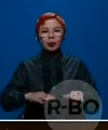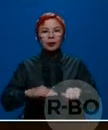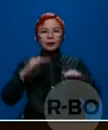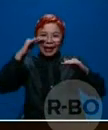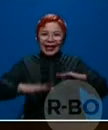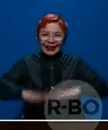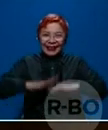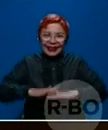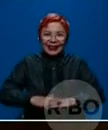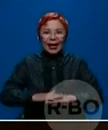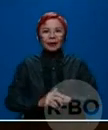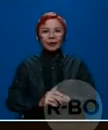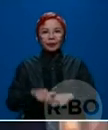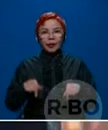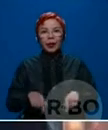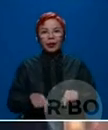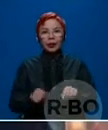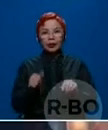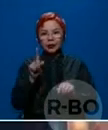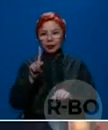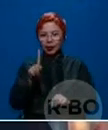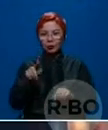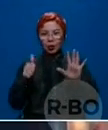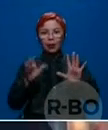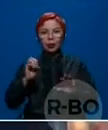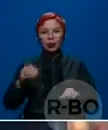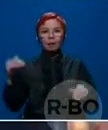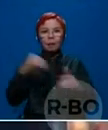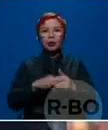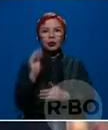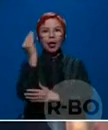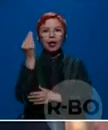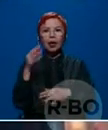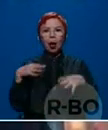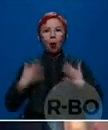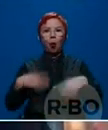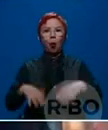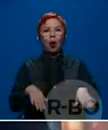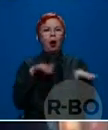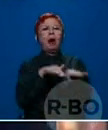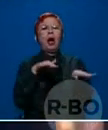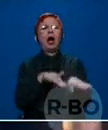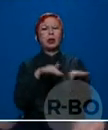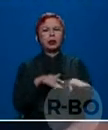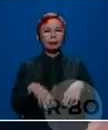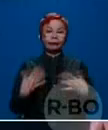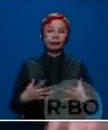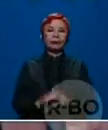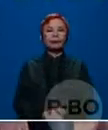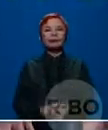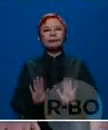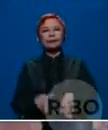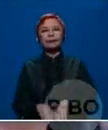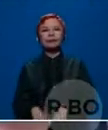tiap hari 1600 mobil tiap hari setahun jutaan ini menambah kemacetan begitu Terima